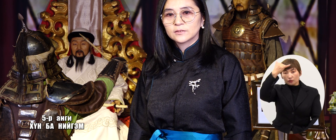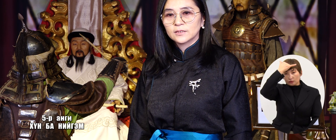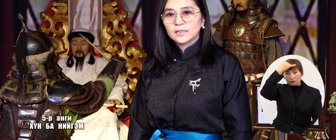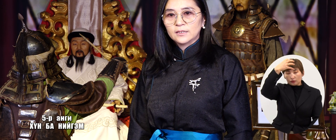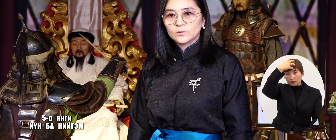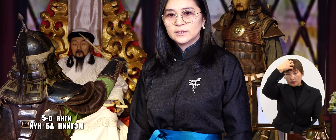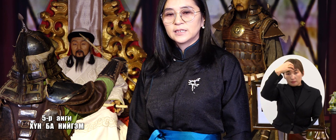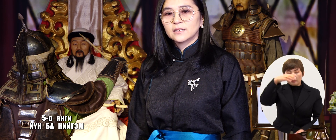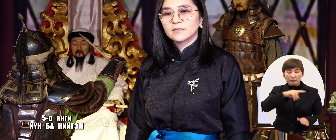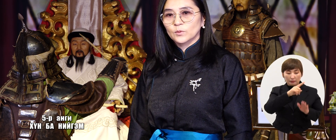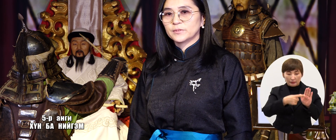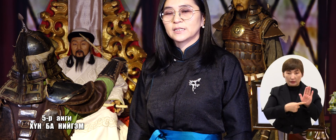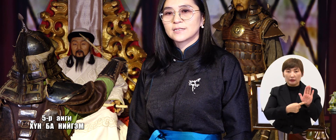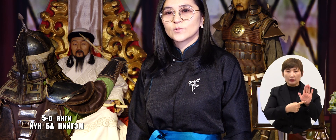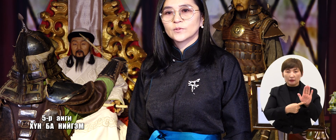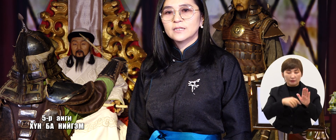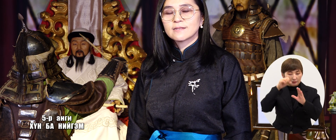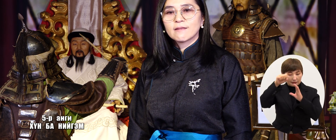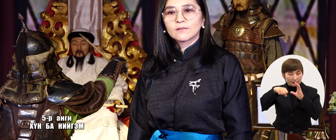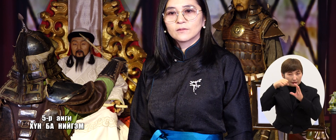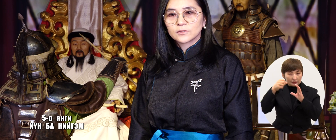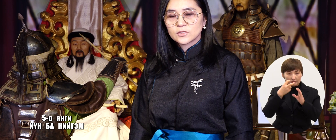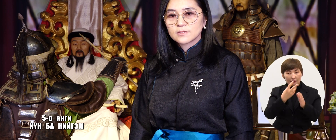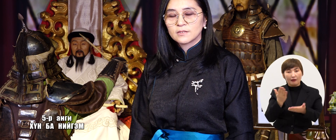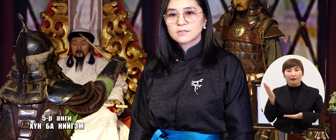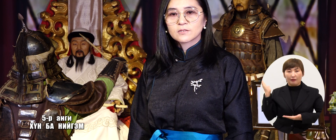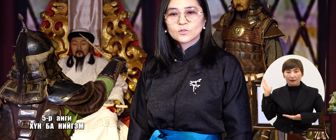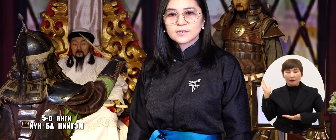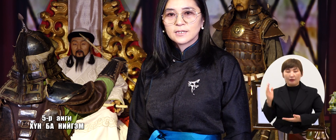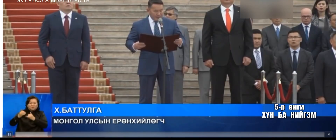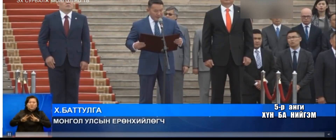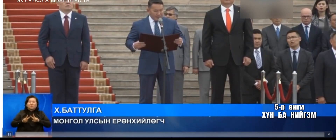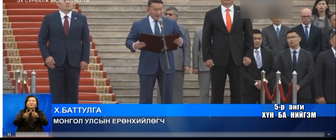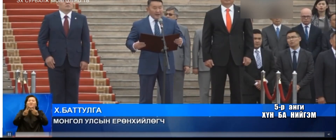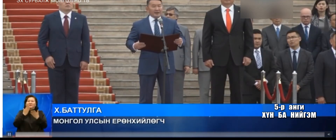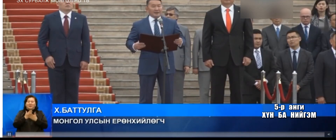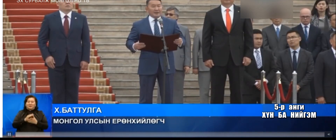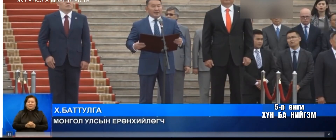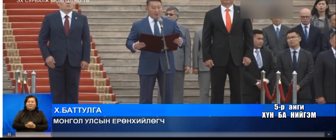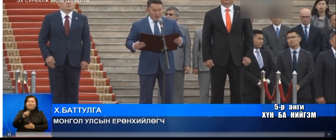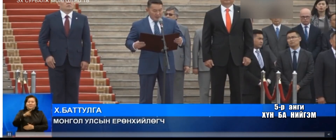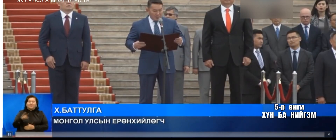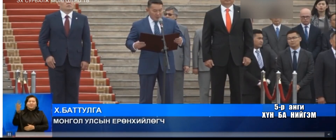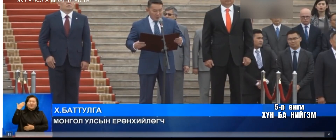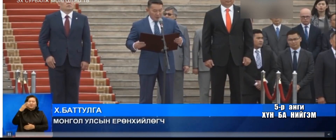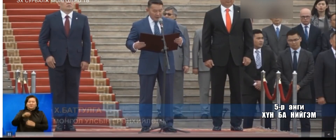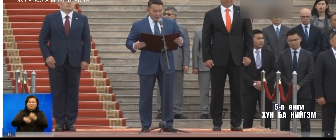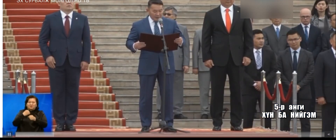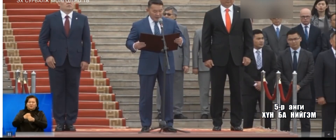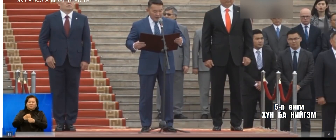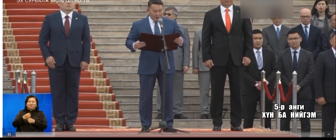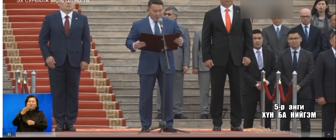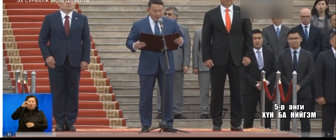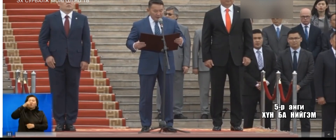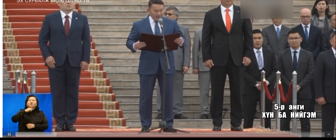дээдлж хүндэлдгийг мөн бичлэгээс үзүүлээ. Сайн тогтож сонсож үзээрэй. Дээдлжих мөнхөхтэн